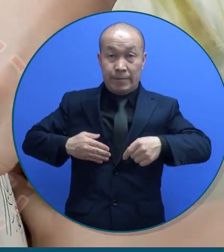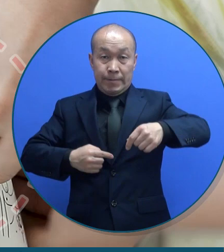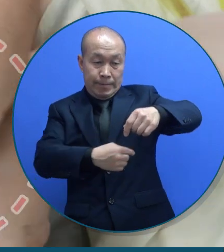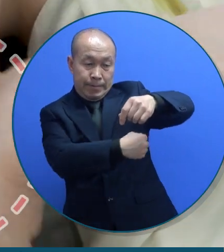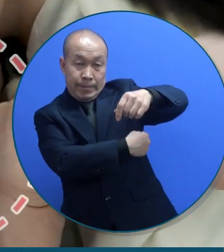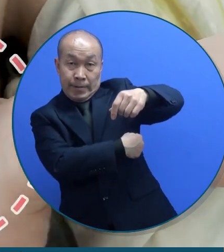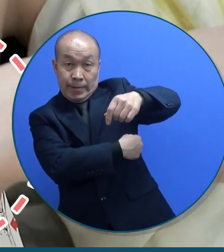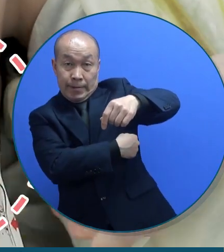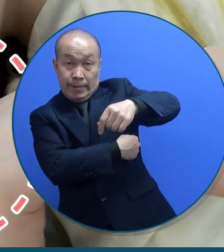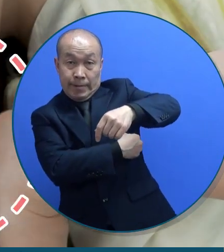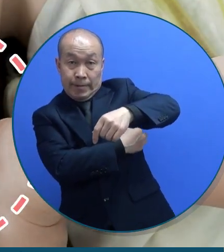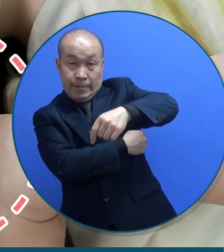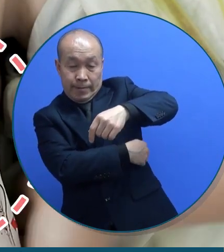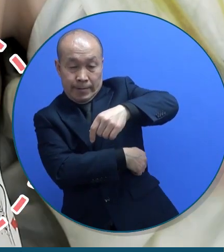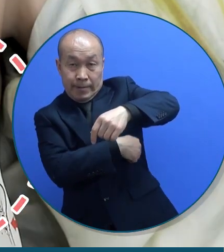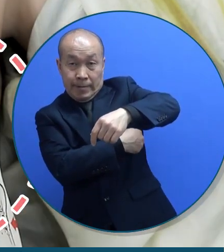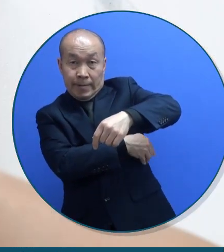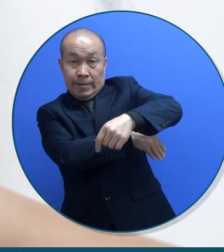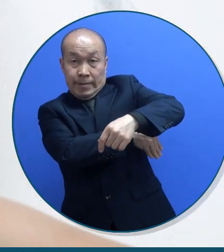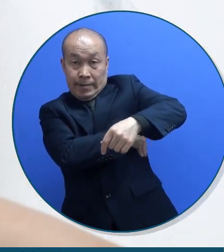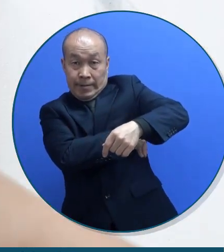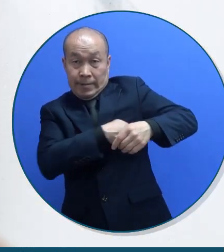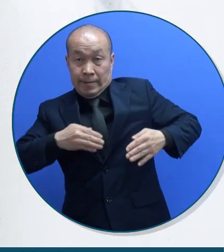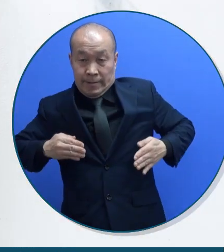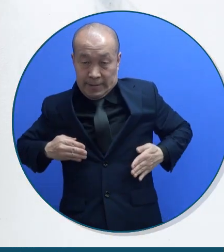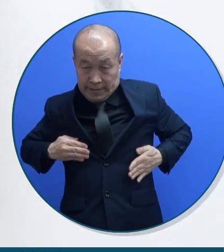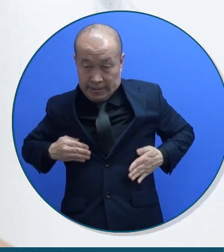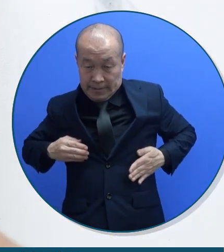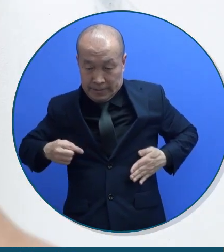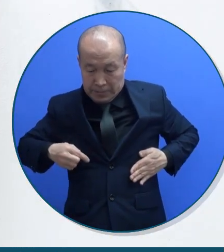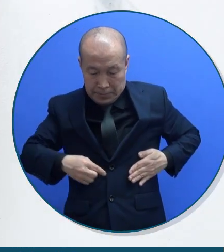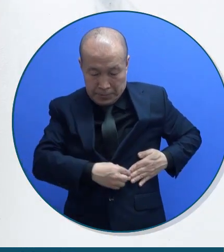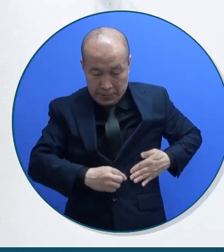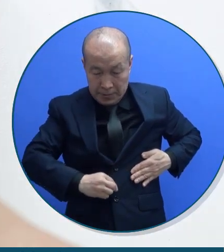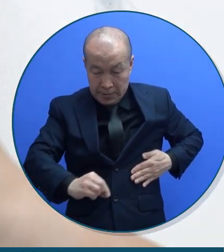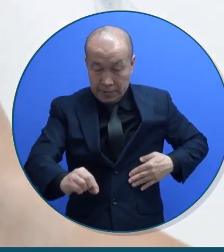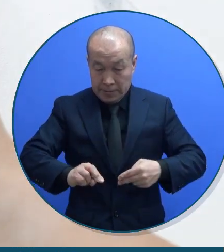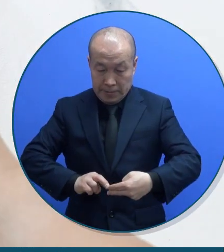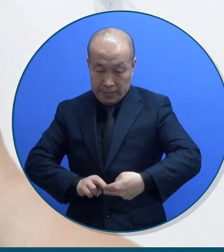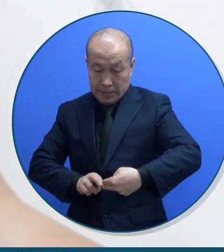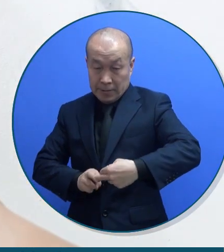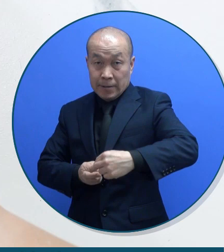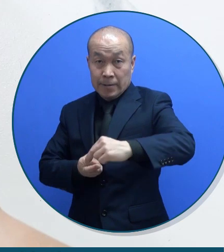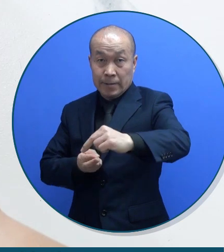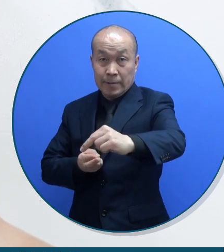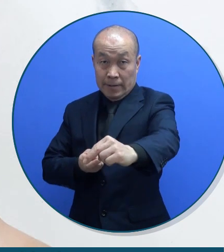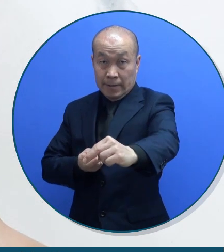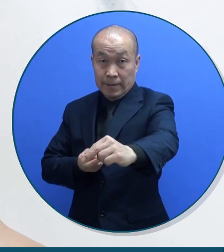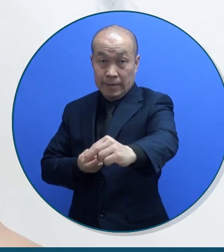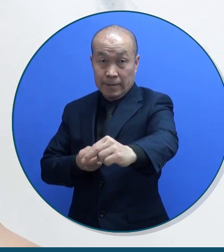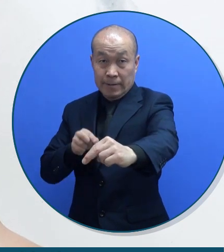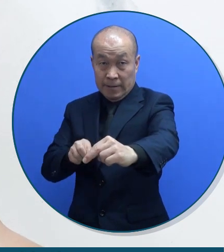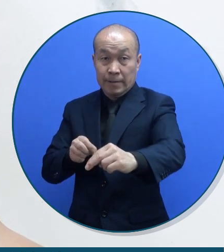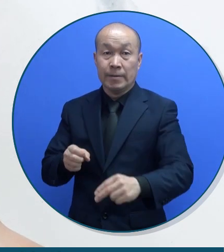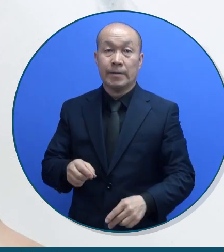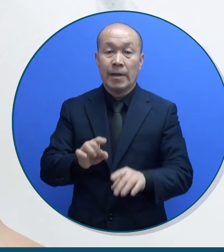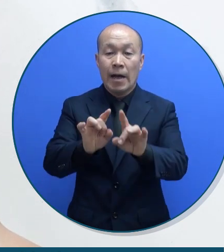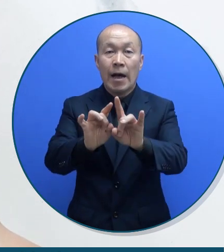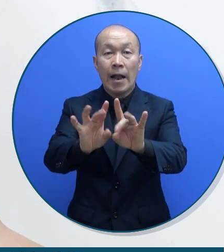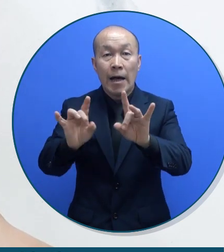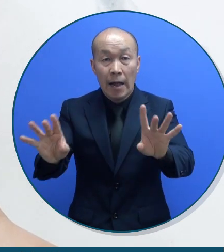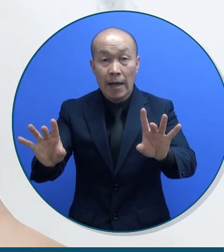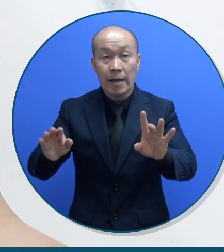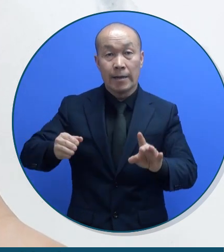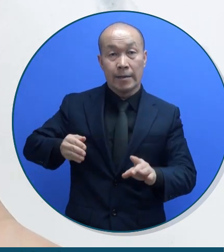아래쪽 옆구리에 붙입니다. 각각의 패드에는 패드의 부착 위치가 표시되어 있으니